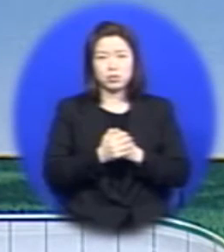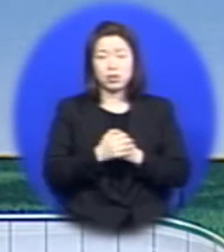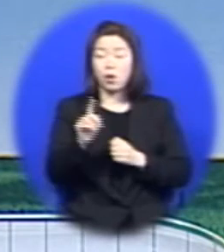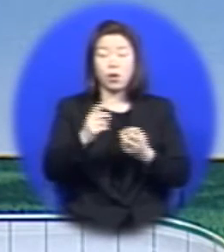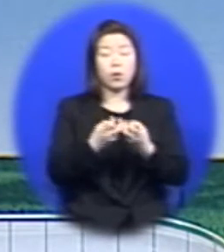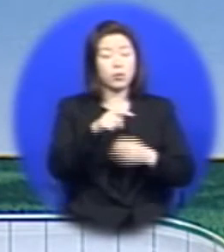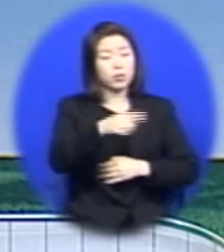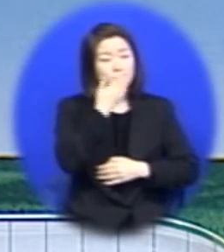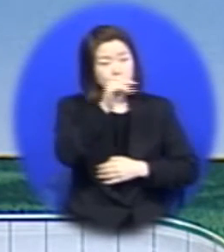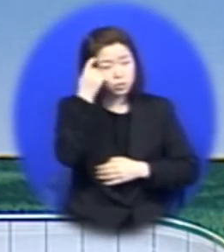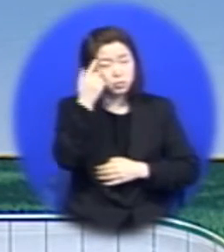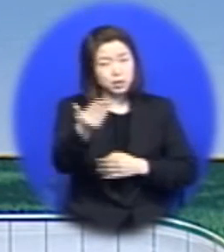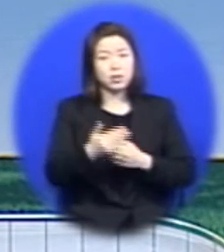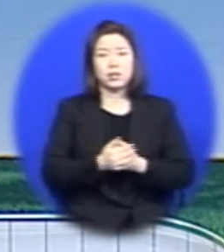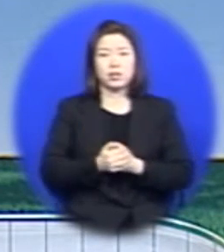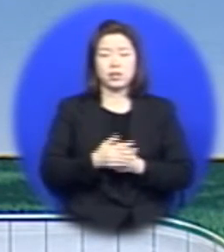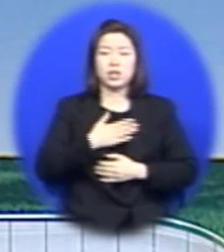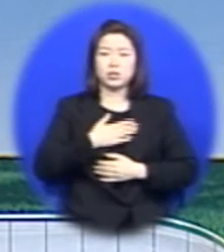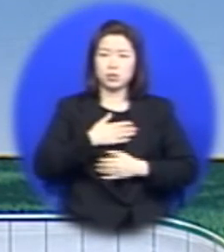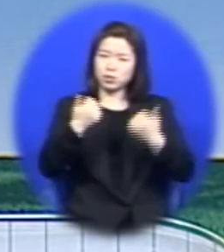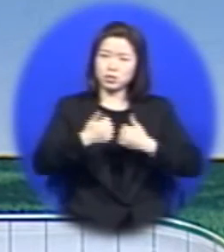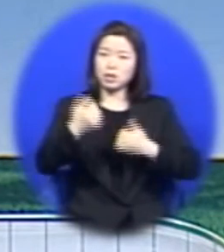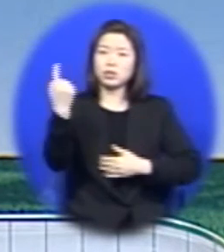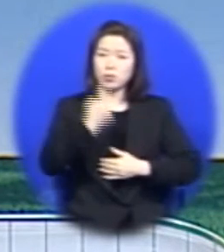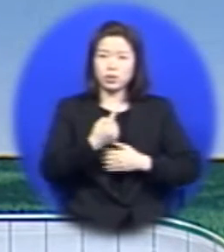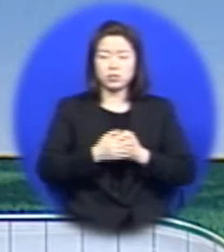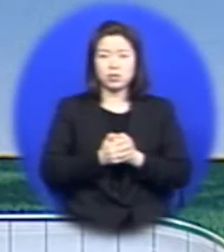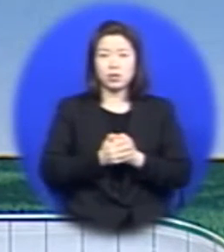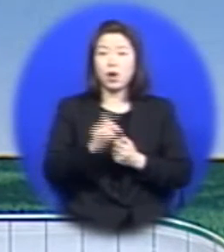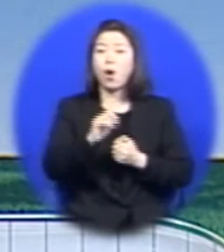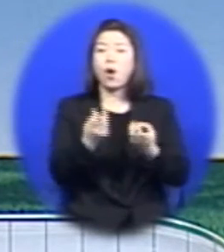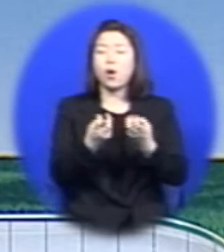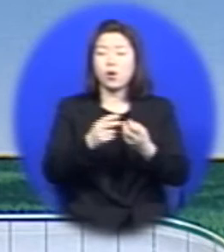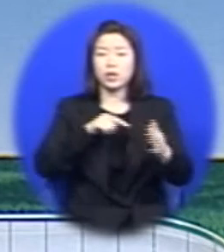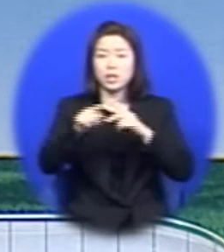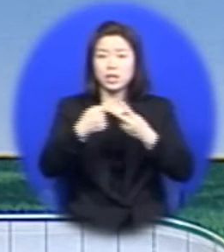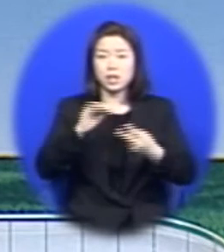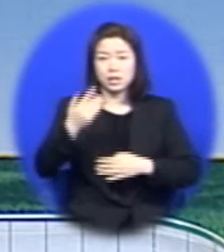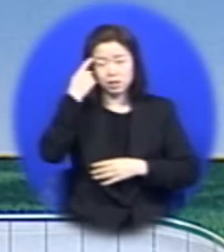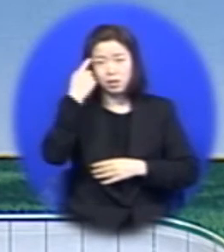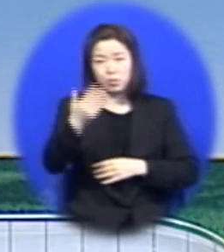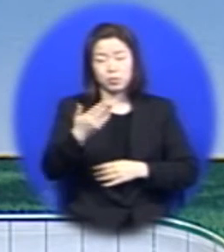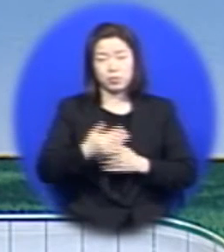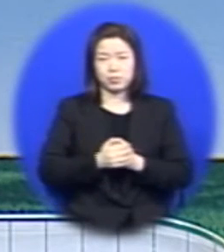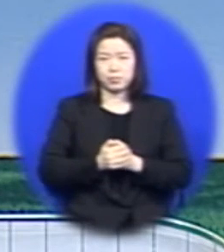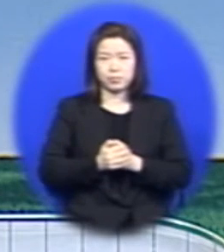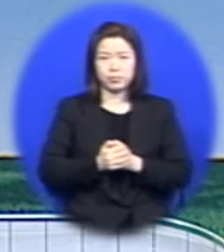어떻게 이럴 수 있냐고. 그렇게 저에게 상담을 와요. 이거 어떻게 이해해야 되냐고, 우리 아들을.